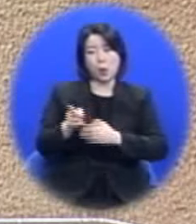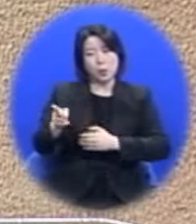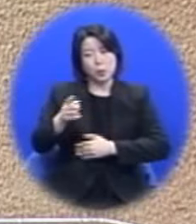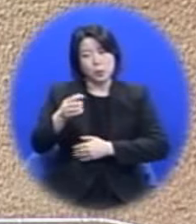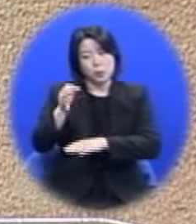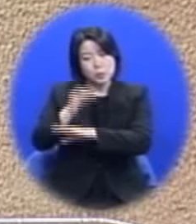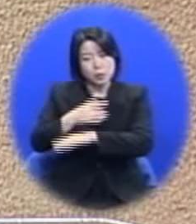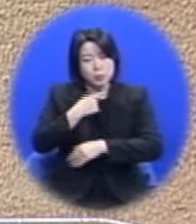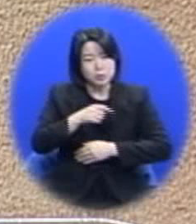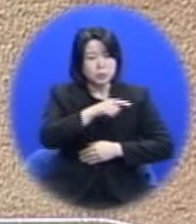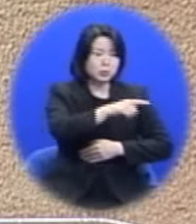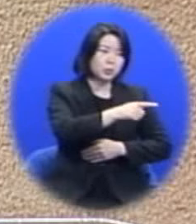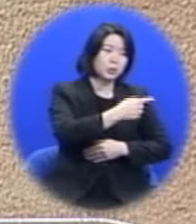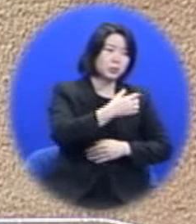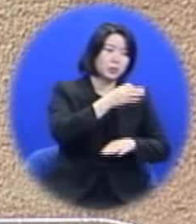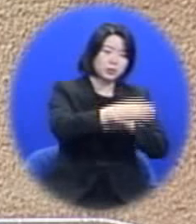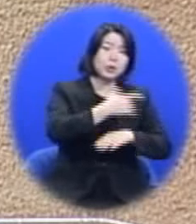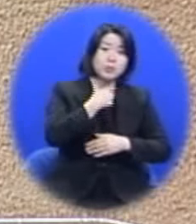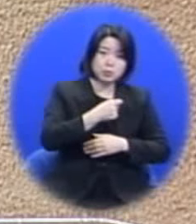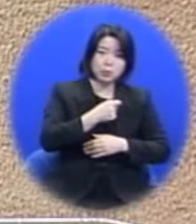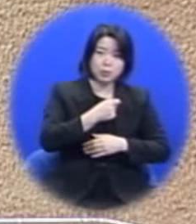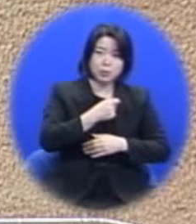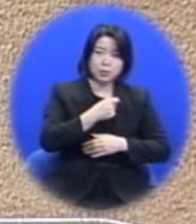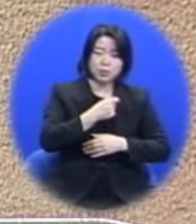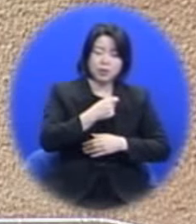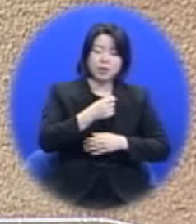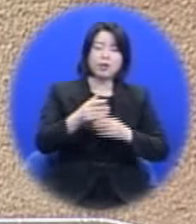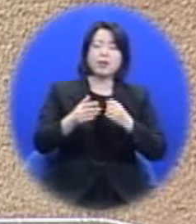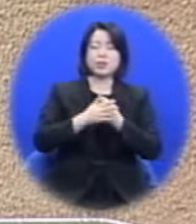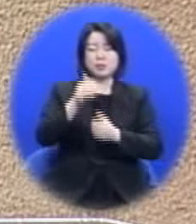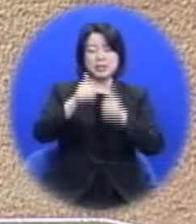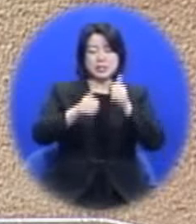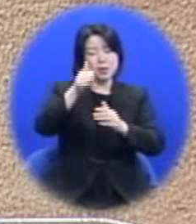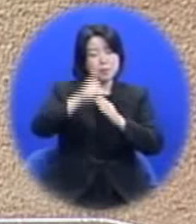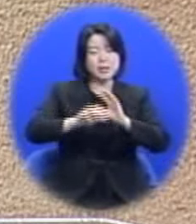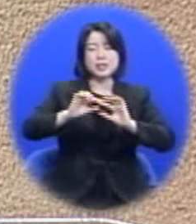사야 되겠고 시험에 들게 하지 마옵소서.